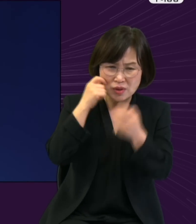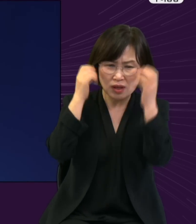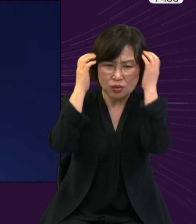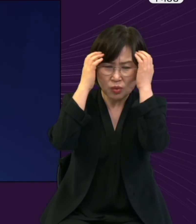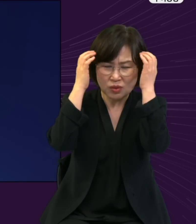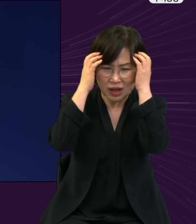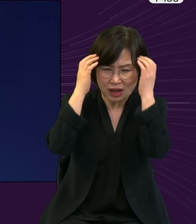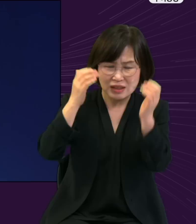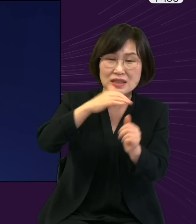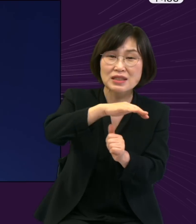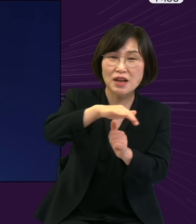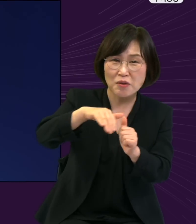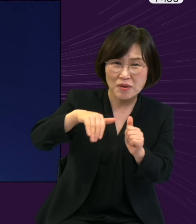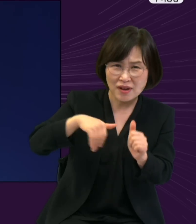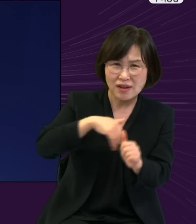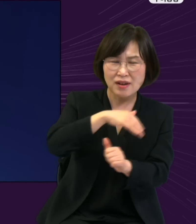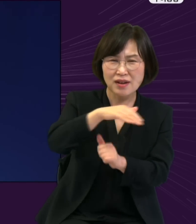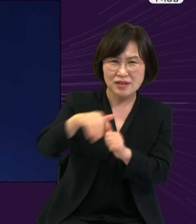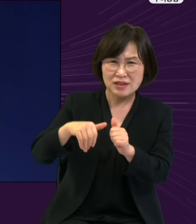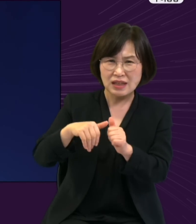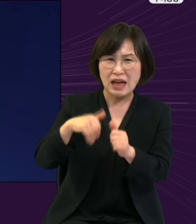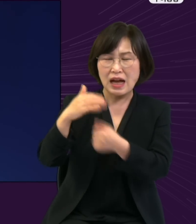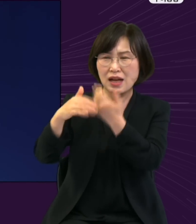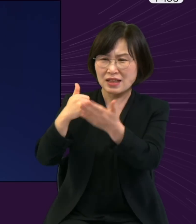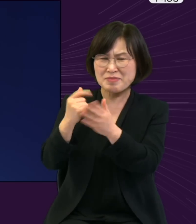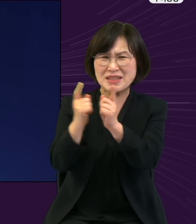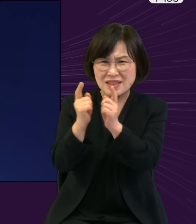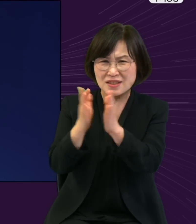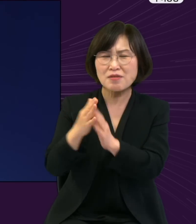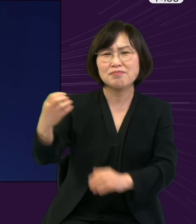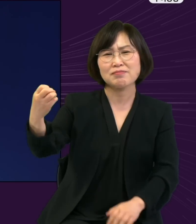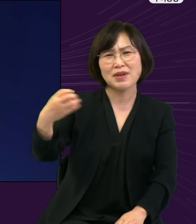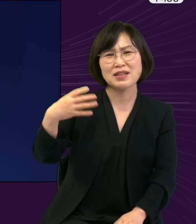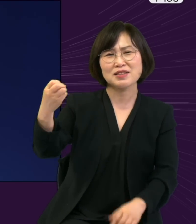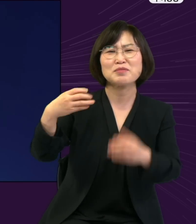상황인 하나님께서 우리에게 말씀해 주실 것입니다.